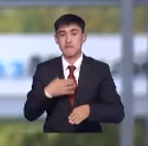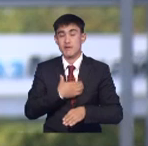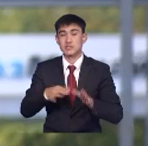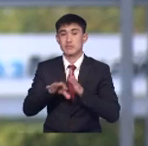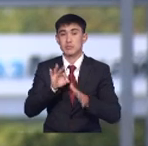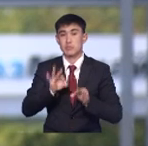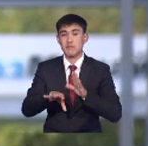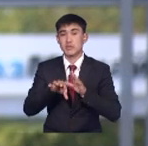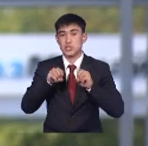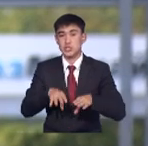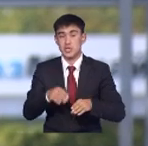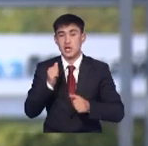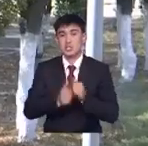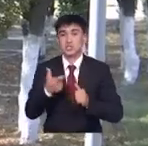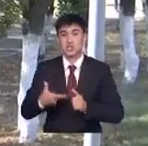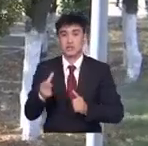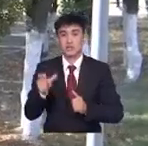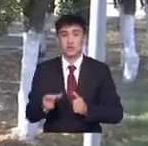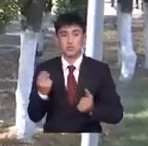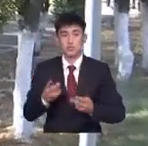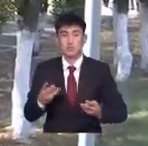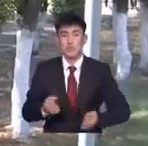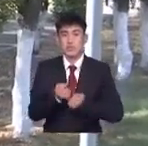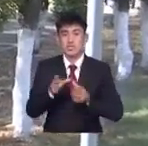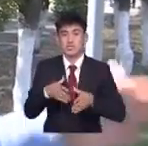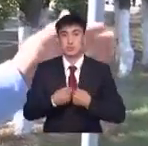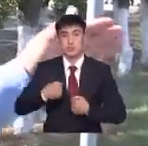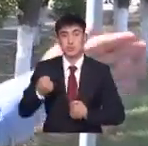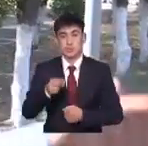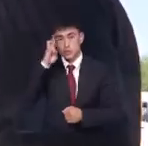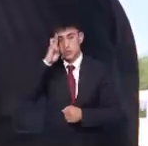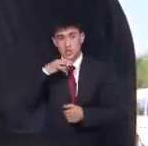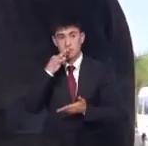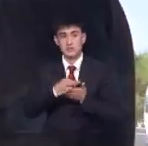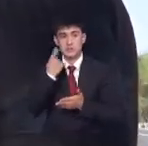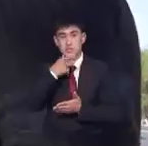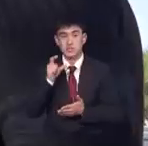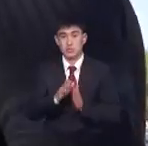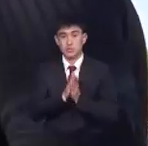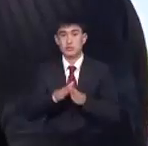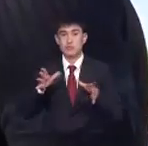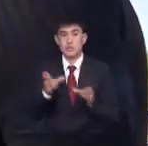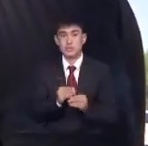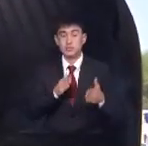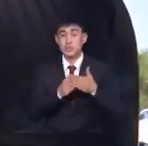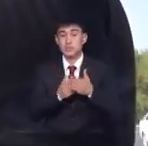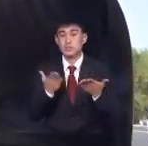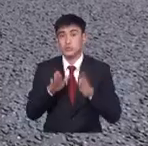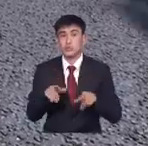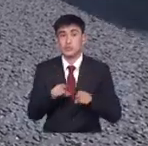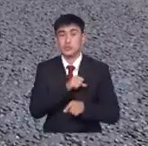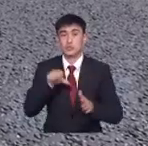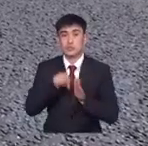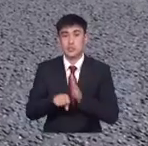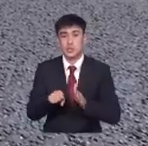правильное решение. Каждый человек нуждается в поддержке своей семьи, друзей и государства. Ответственные лица призывают вместе предотвращать возникновение